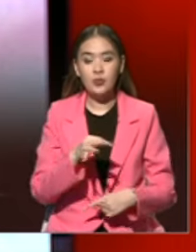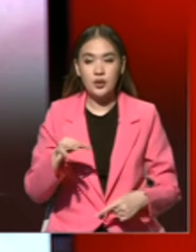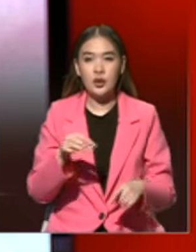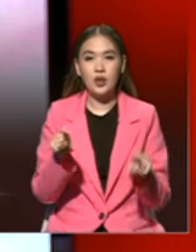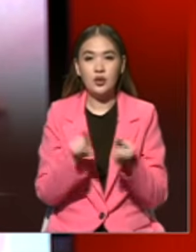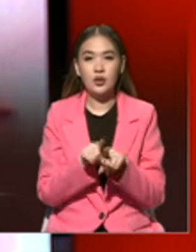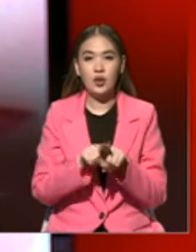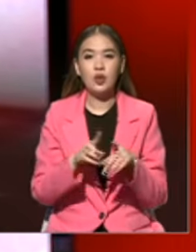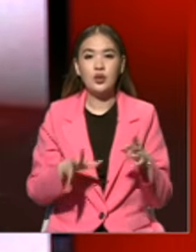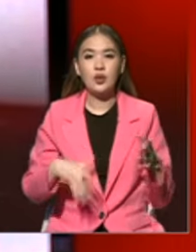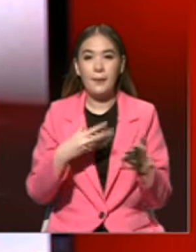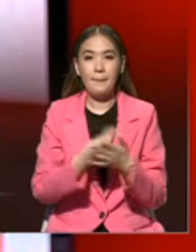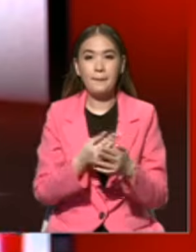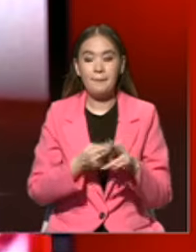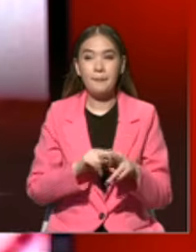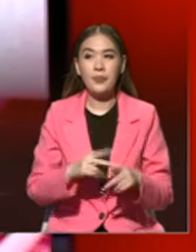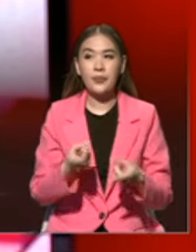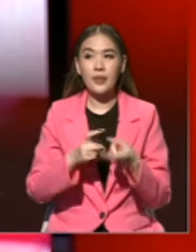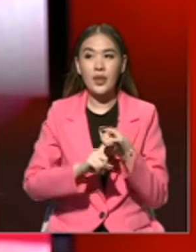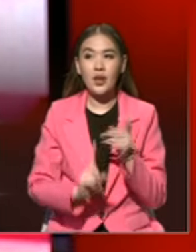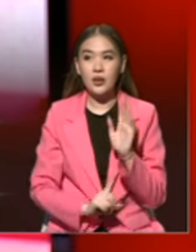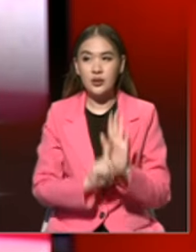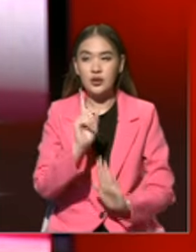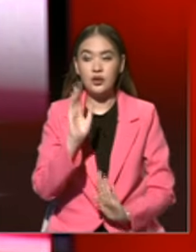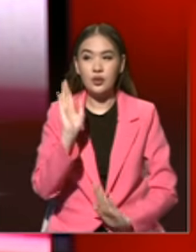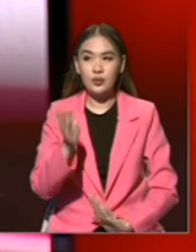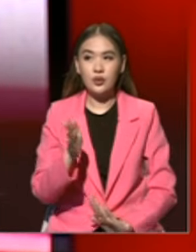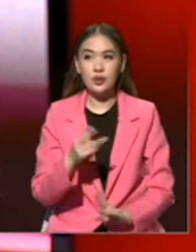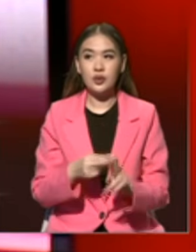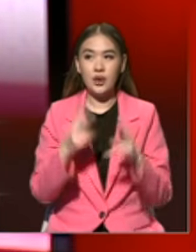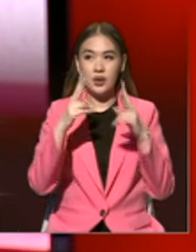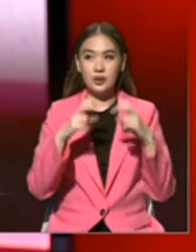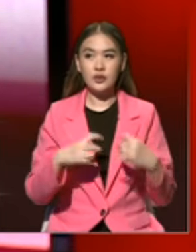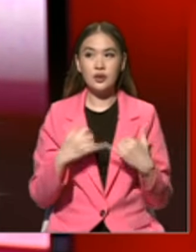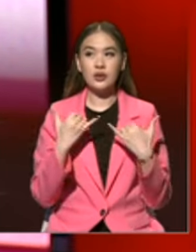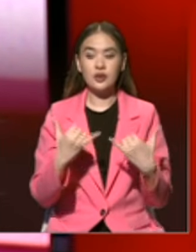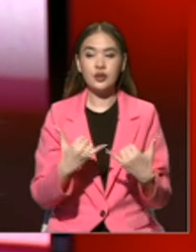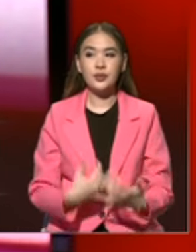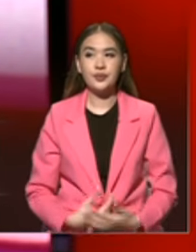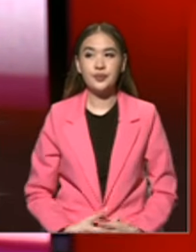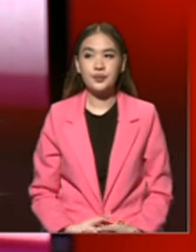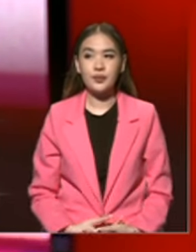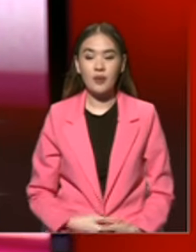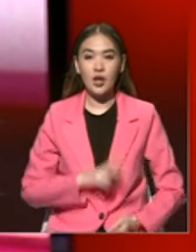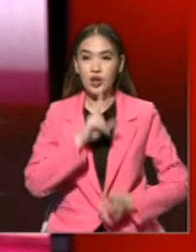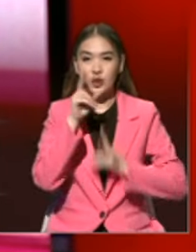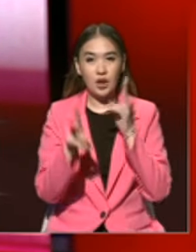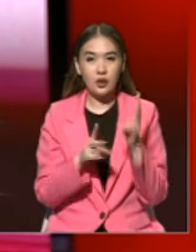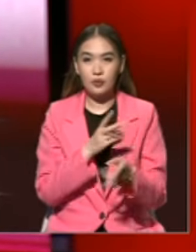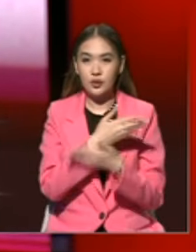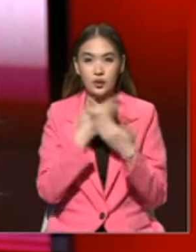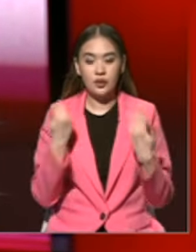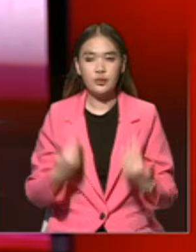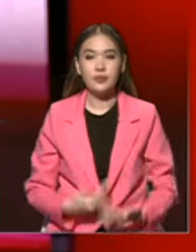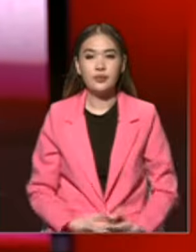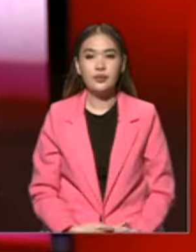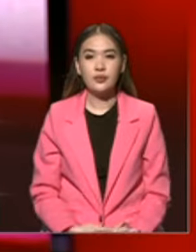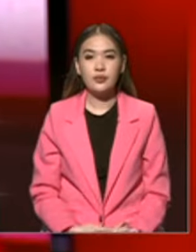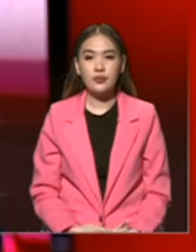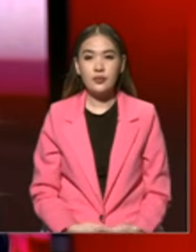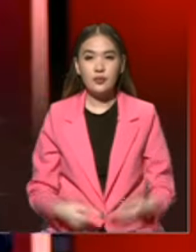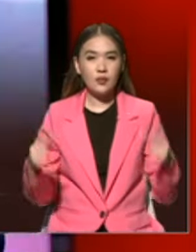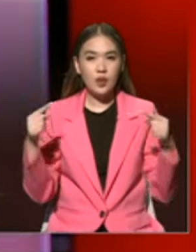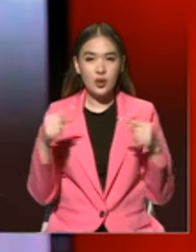осы төлеу мәселелері басталатын болады. Олар да қарастырып жатыр қазір. Елдің шағымы жоқ. Елдің шағымы жоқ.